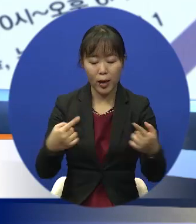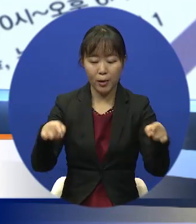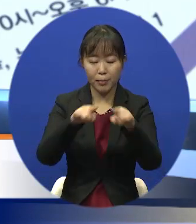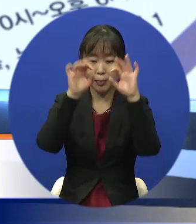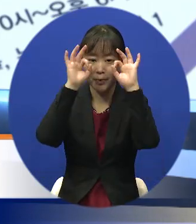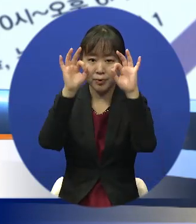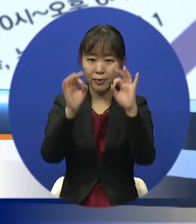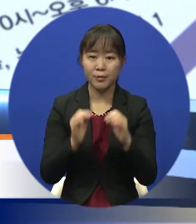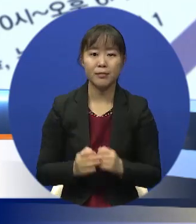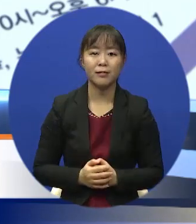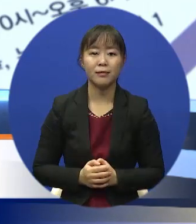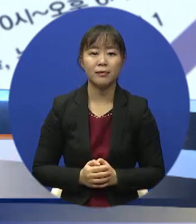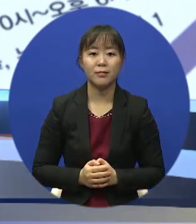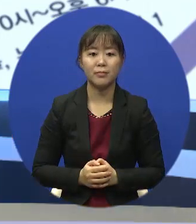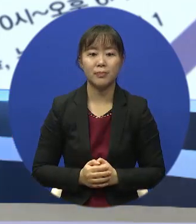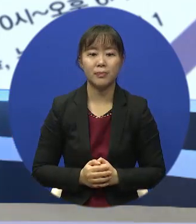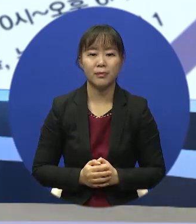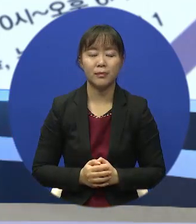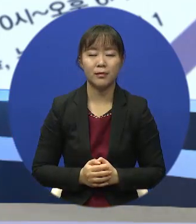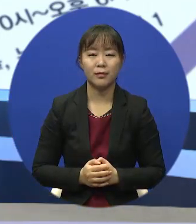담겼는지 화면으로 만나보겠습니다.